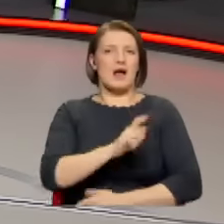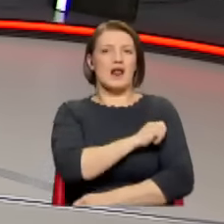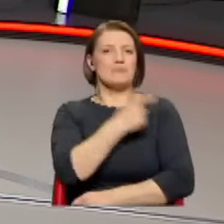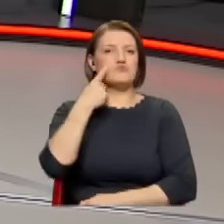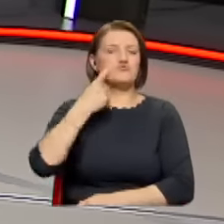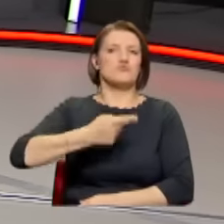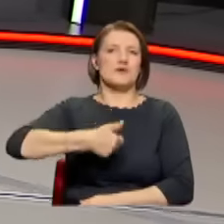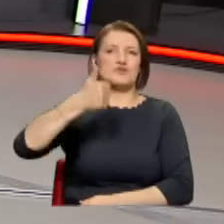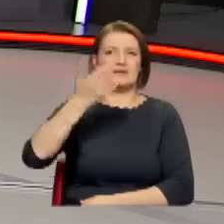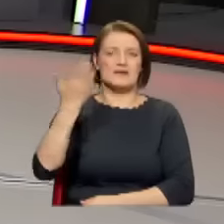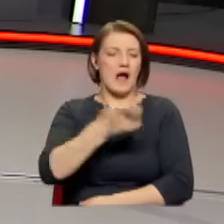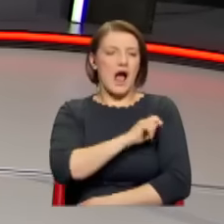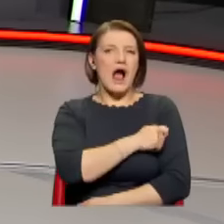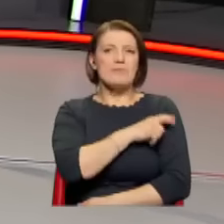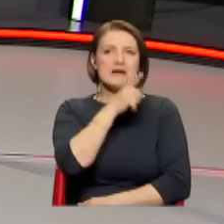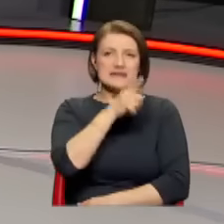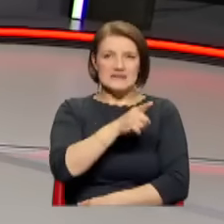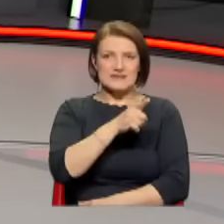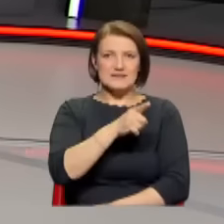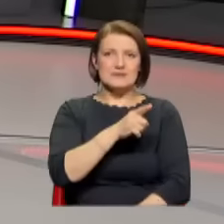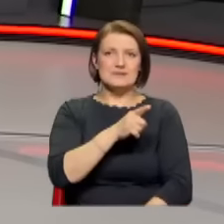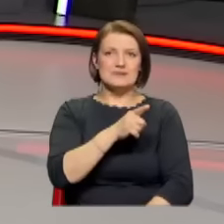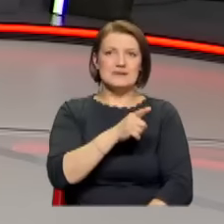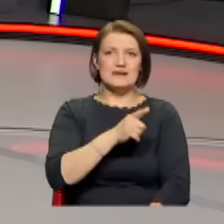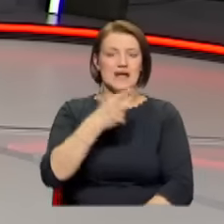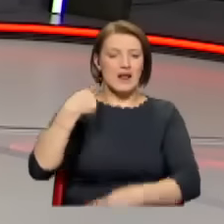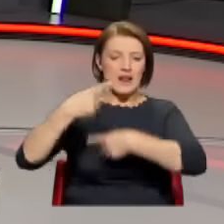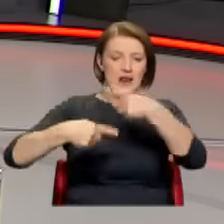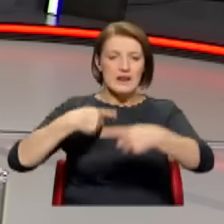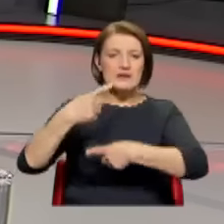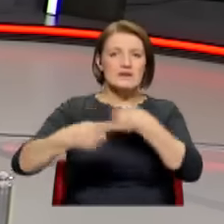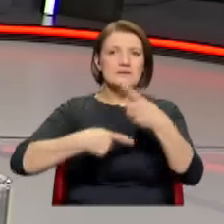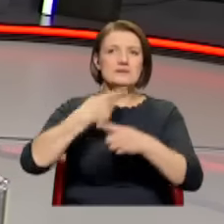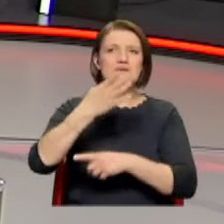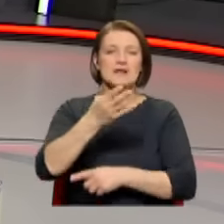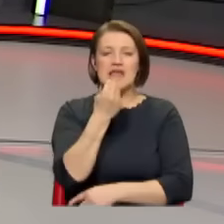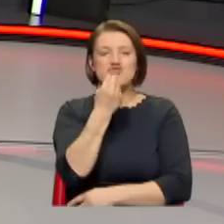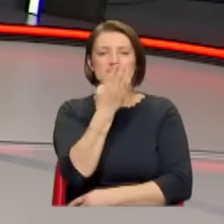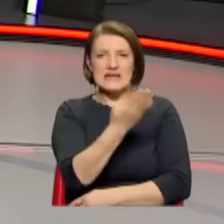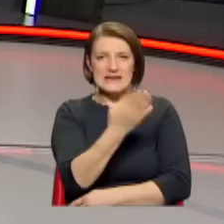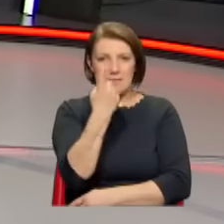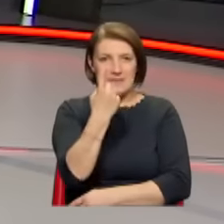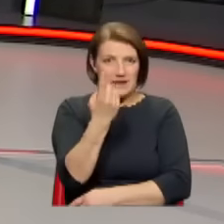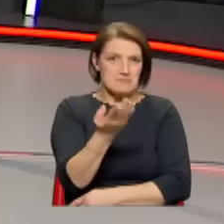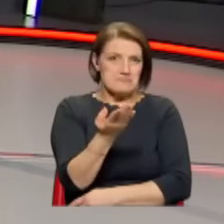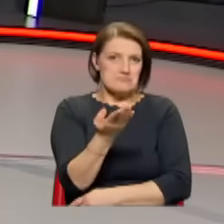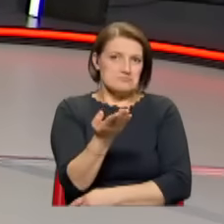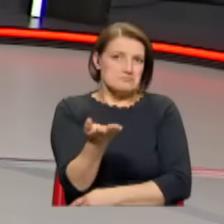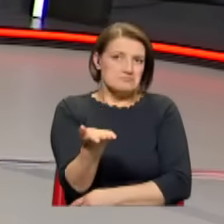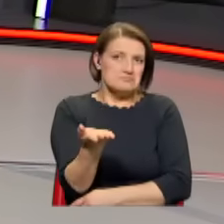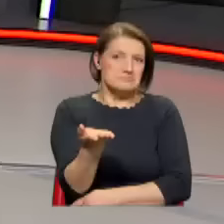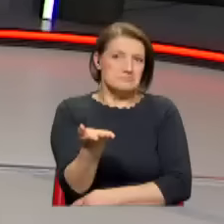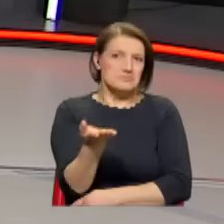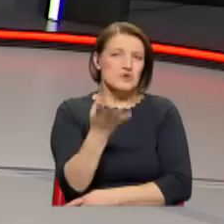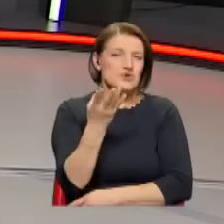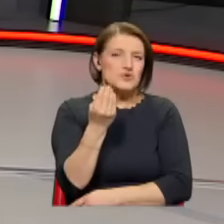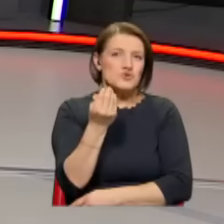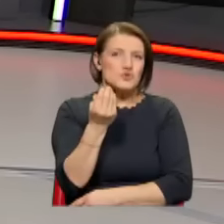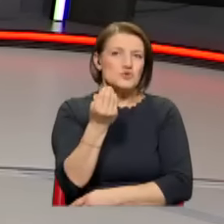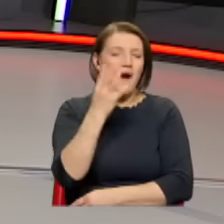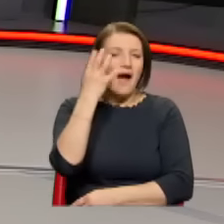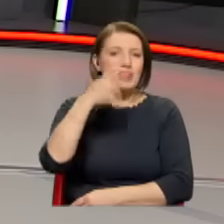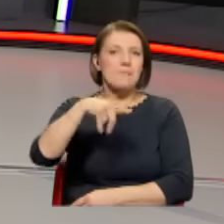Almanya Cumhurbaşkanı. Almanya'nın geleneksel yiyeceklerinden biri ya. Çok